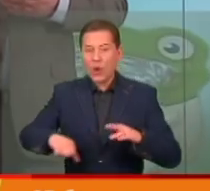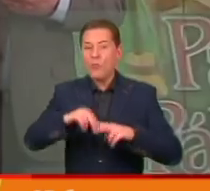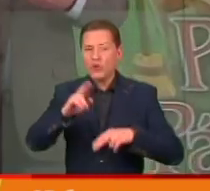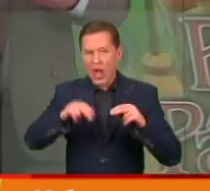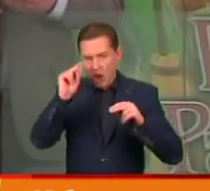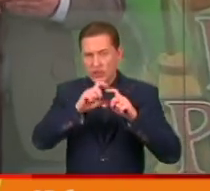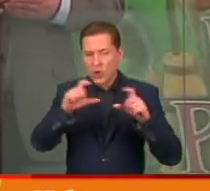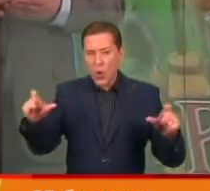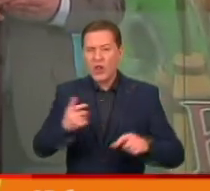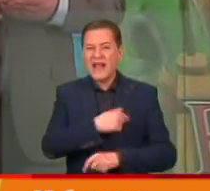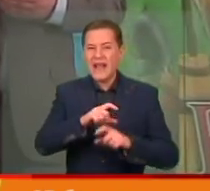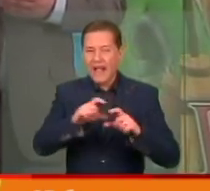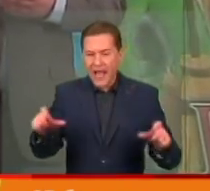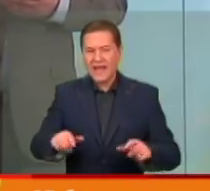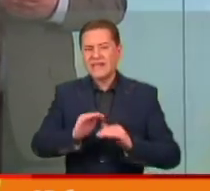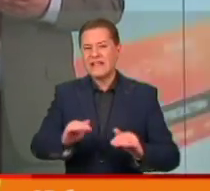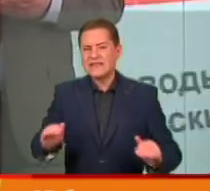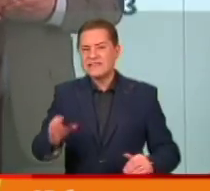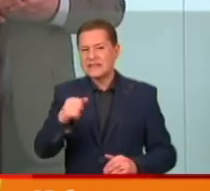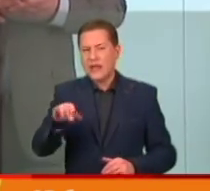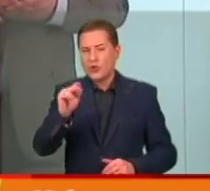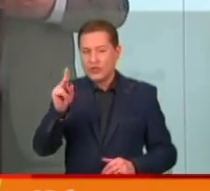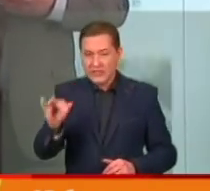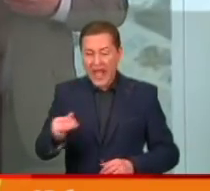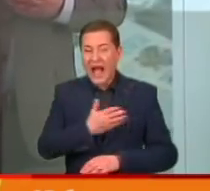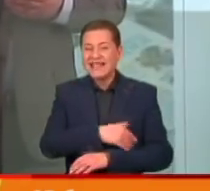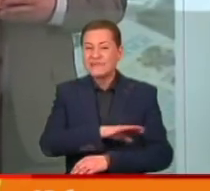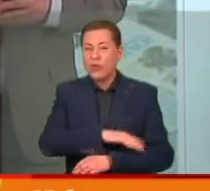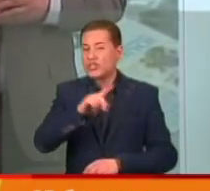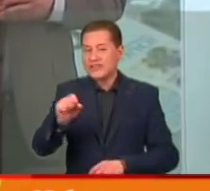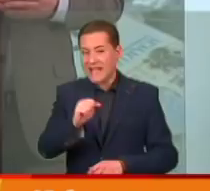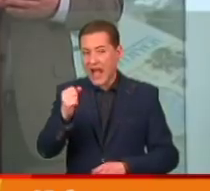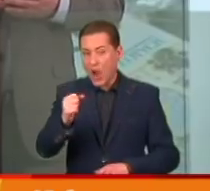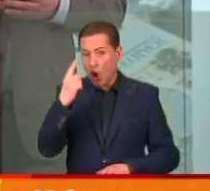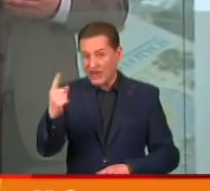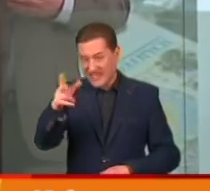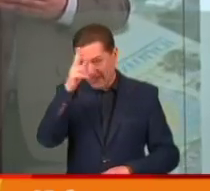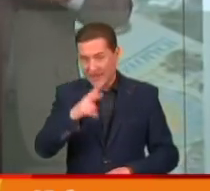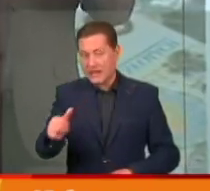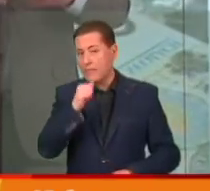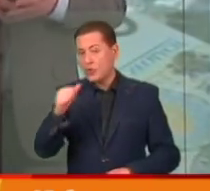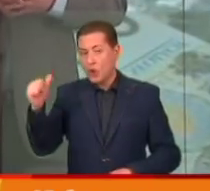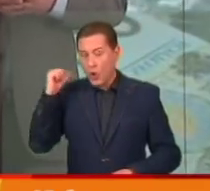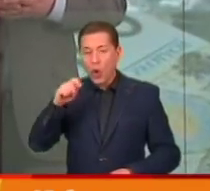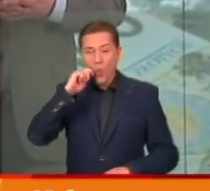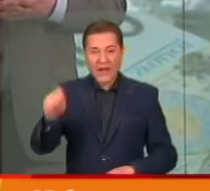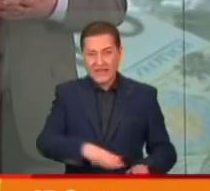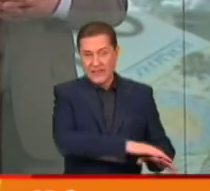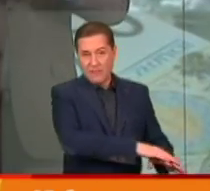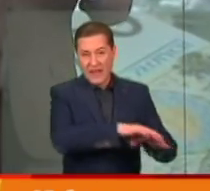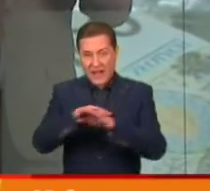школи, лікарні, садочки. А з Польщі лише за один квартал минулого року українці переказали